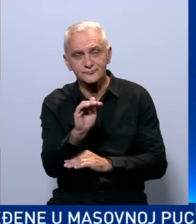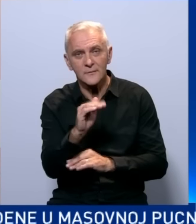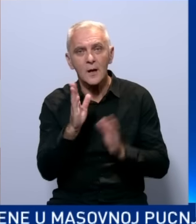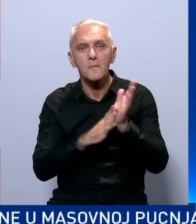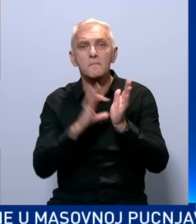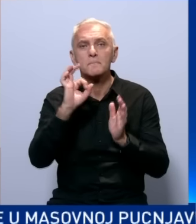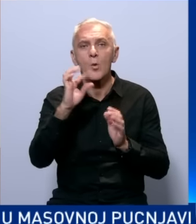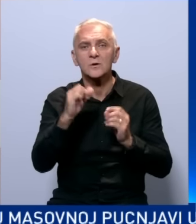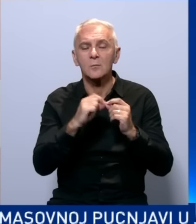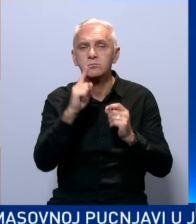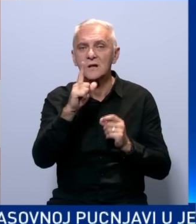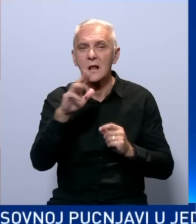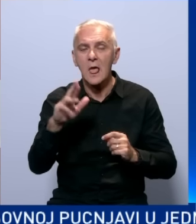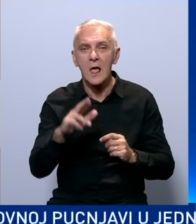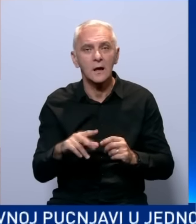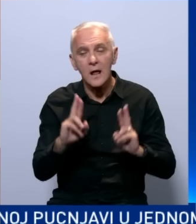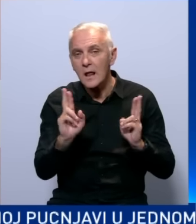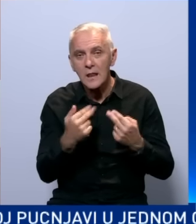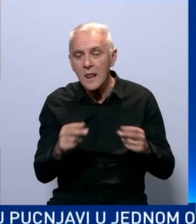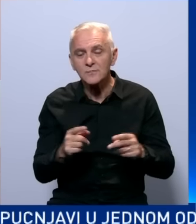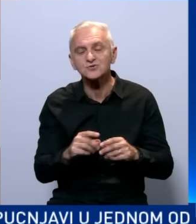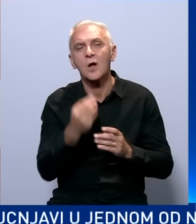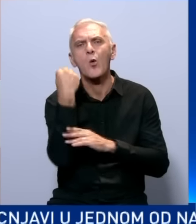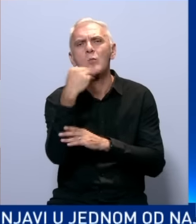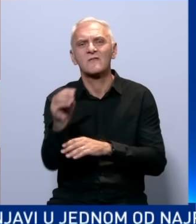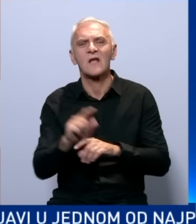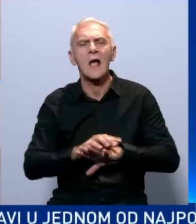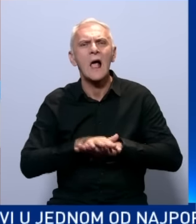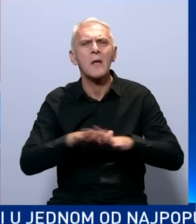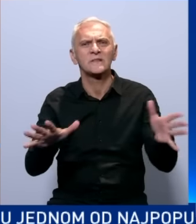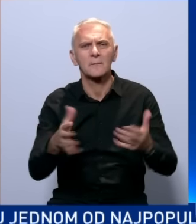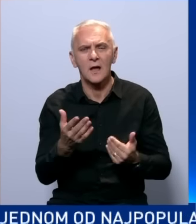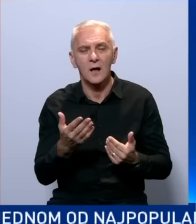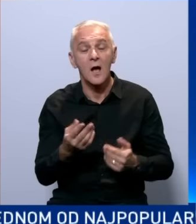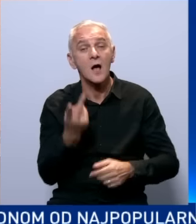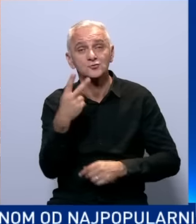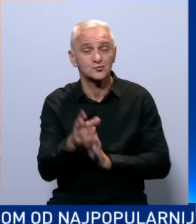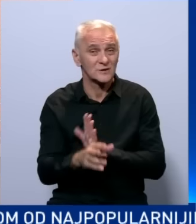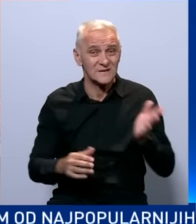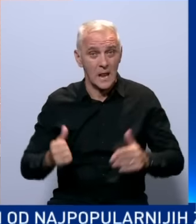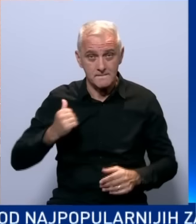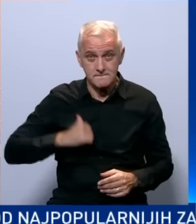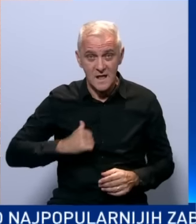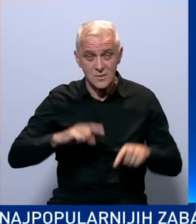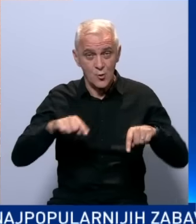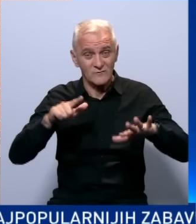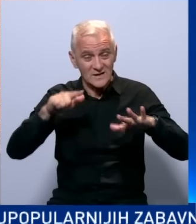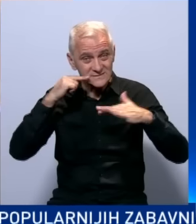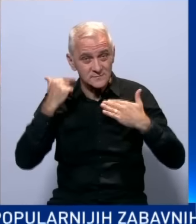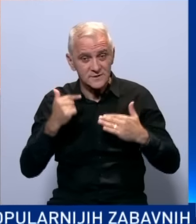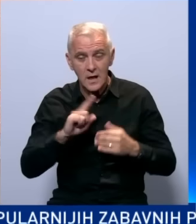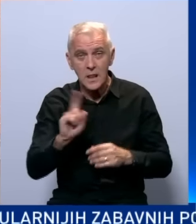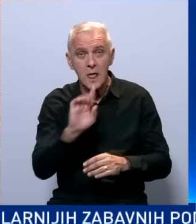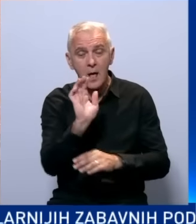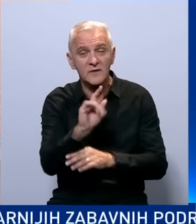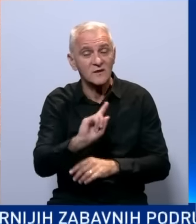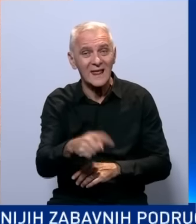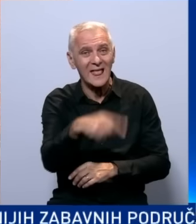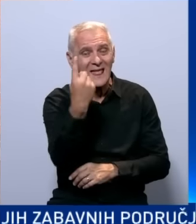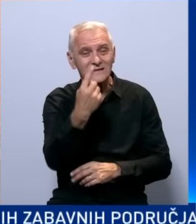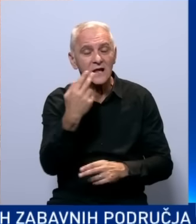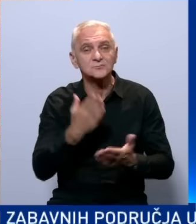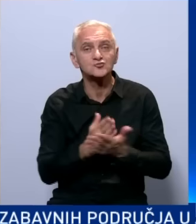morbila i ne može se odjaviti epidemija ove bolesti. S druge strane, u Bijeljini ove sedmice nije prijavljen ni jedan slučaj